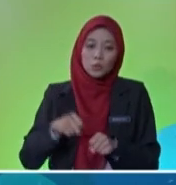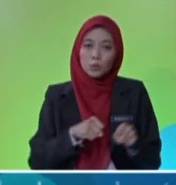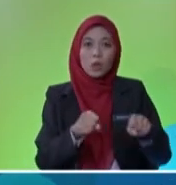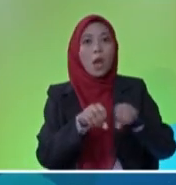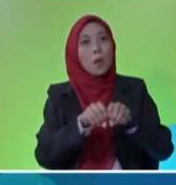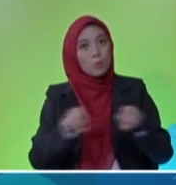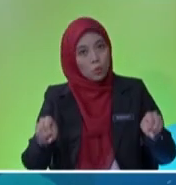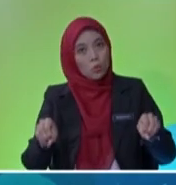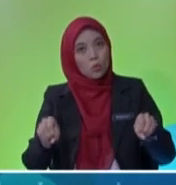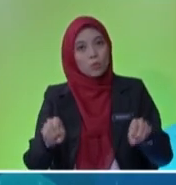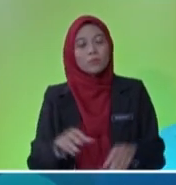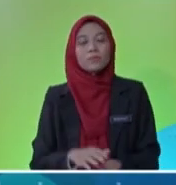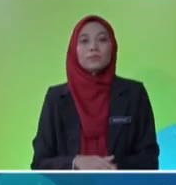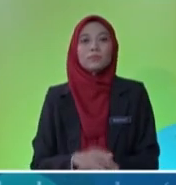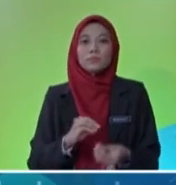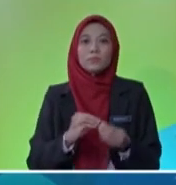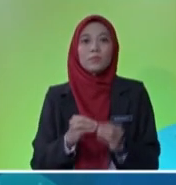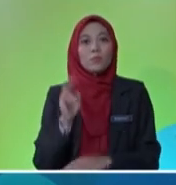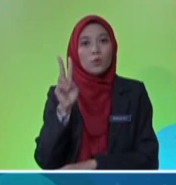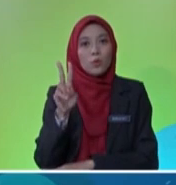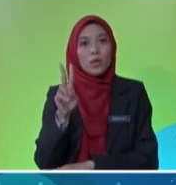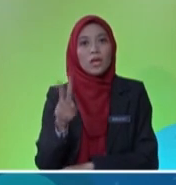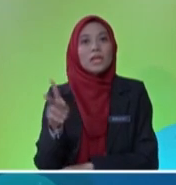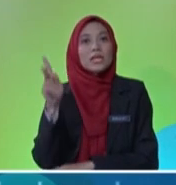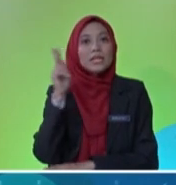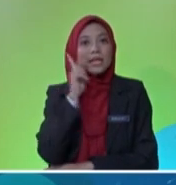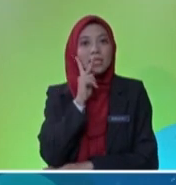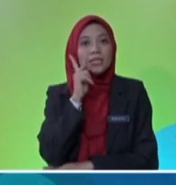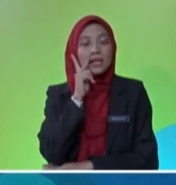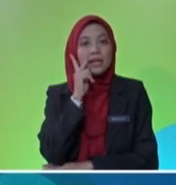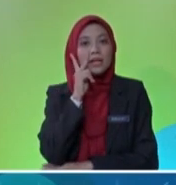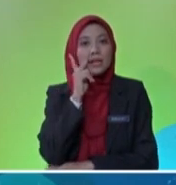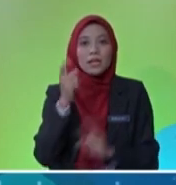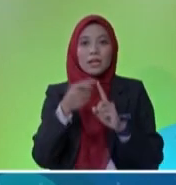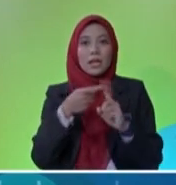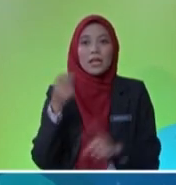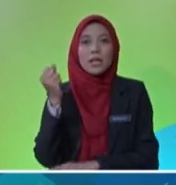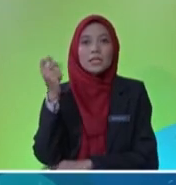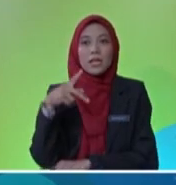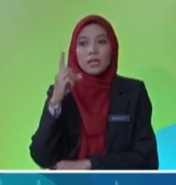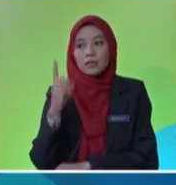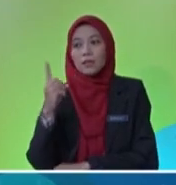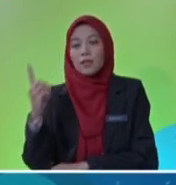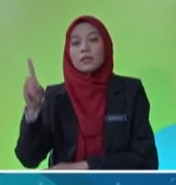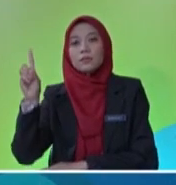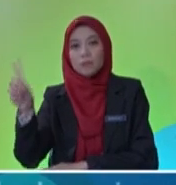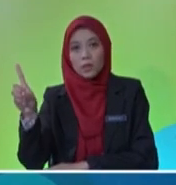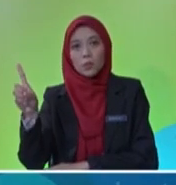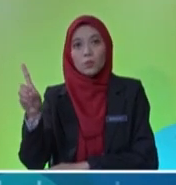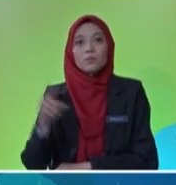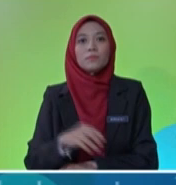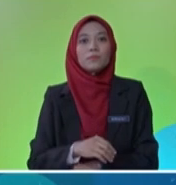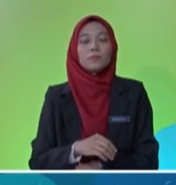dan seterusnya Adek adisaka isyarat dari SG Damansara Damai 1-seterusnya